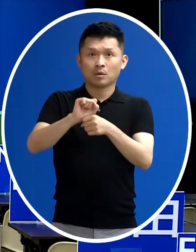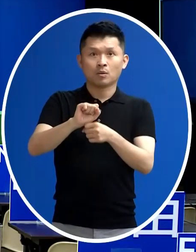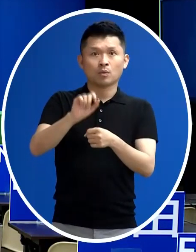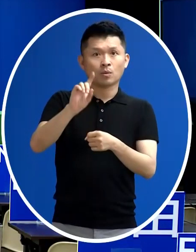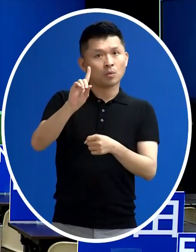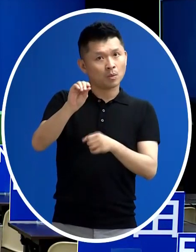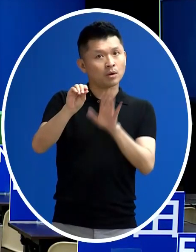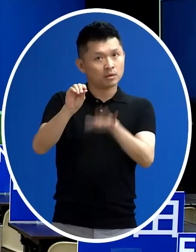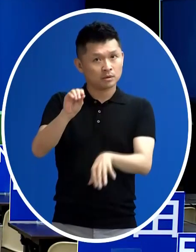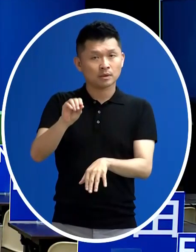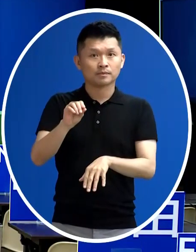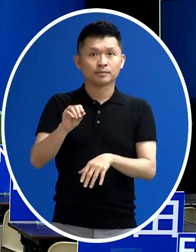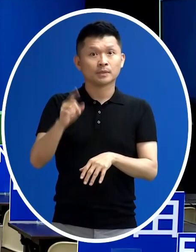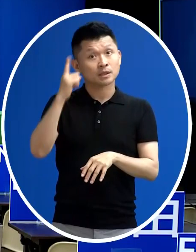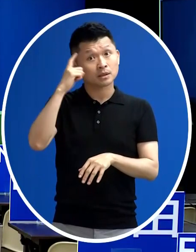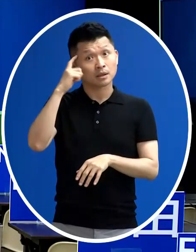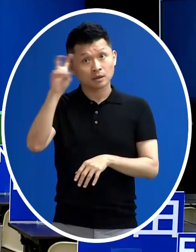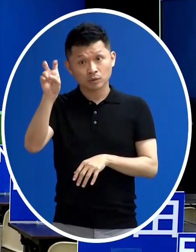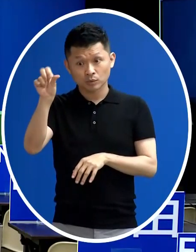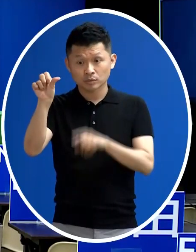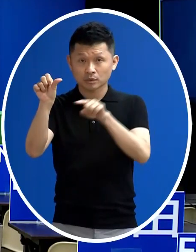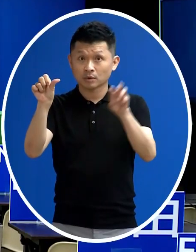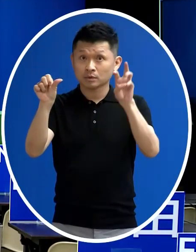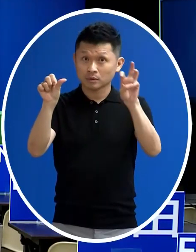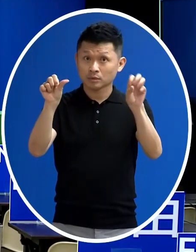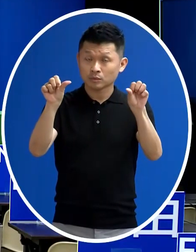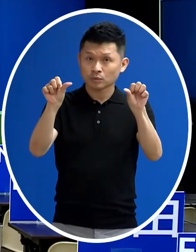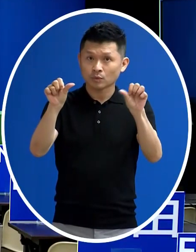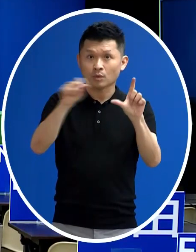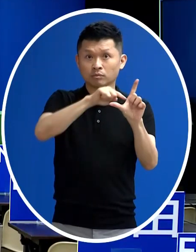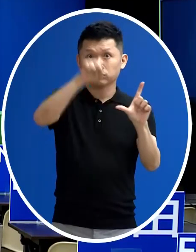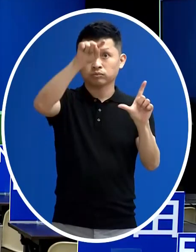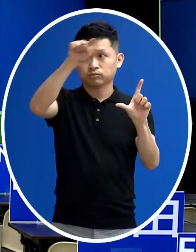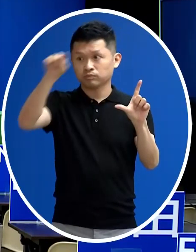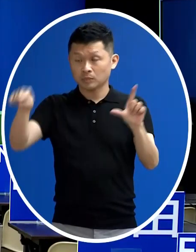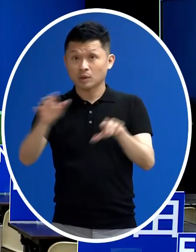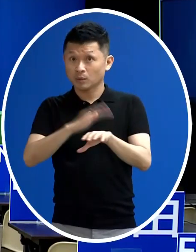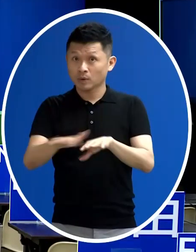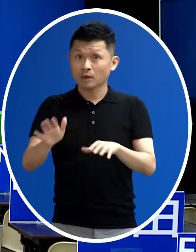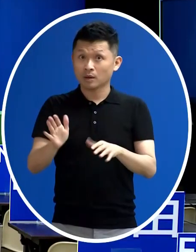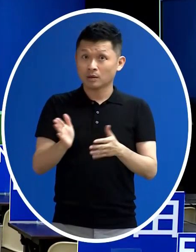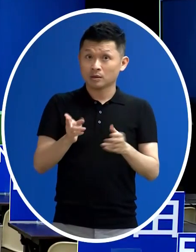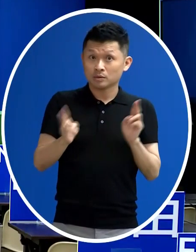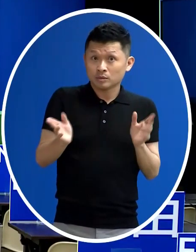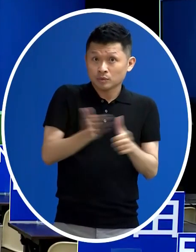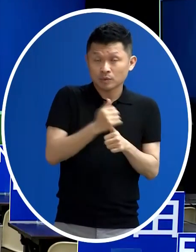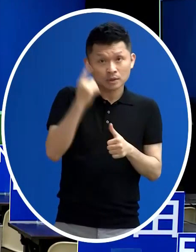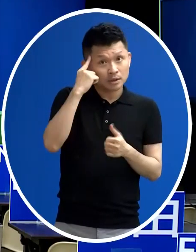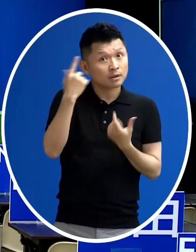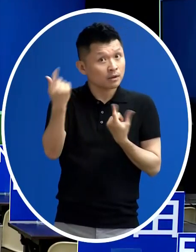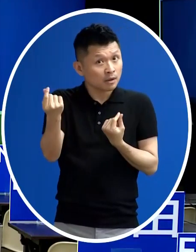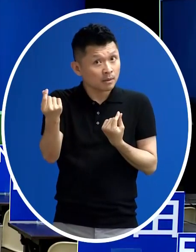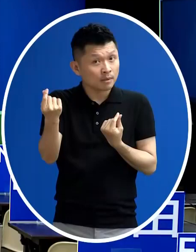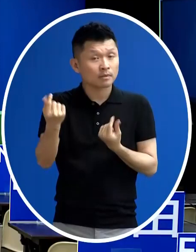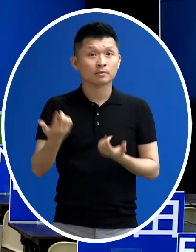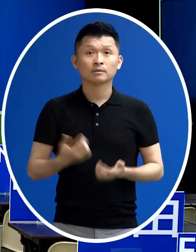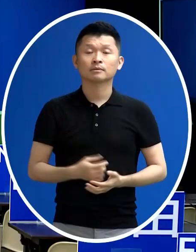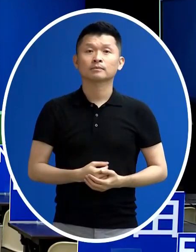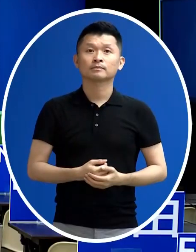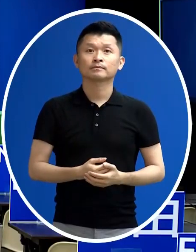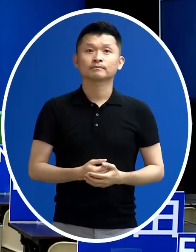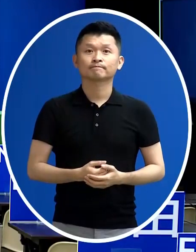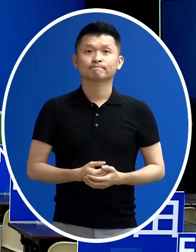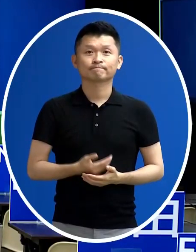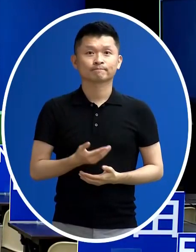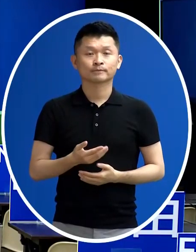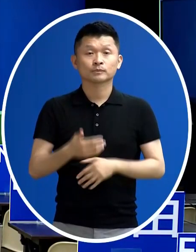例以下，也就是说20到35天之后，这曲线会折下来。想问一下，与指挥中心预估的相符吗？谢谢。 好，那